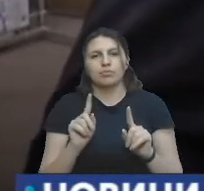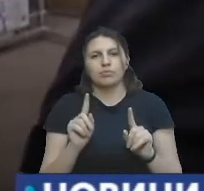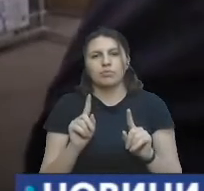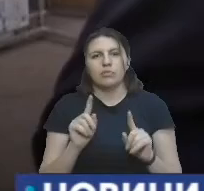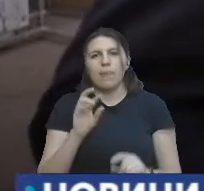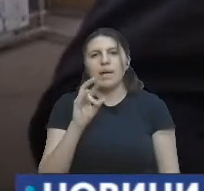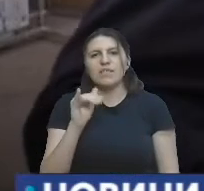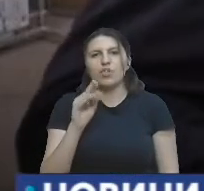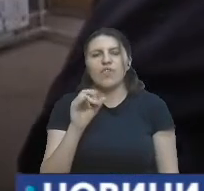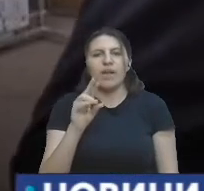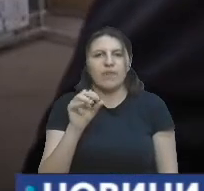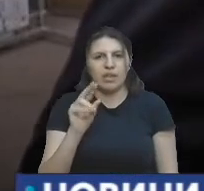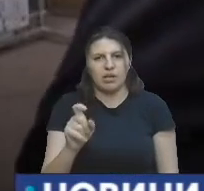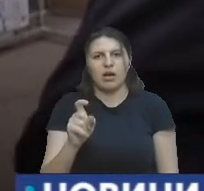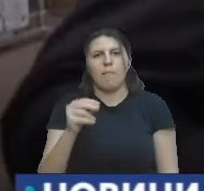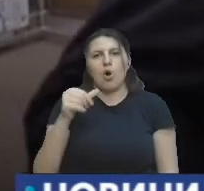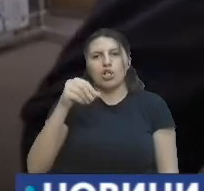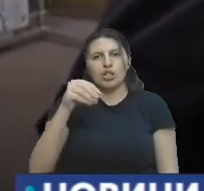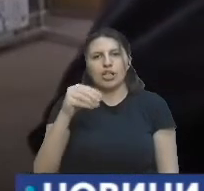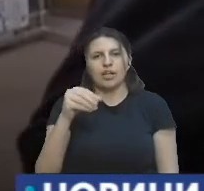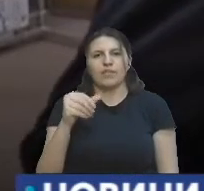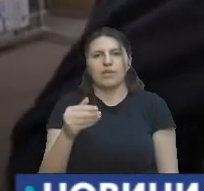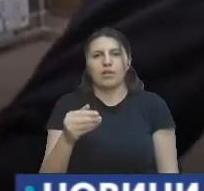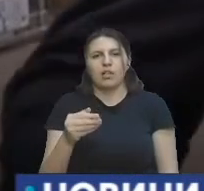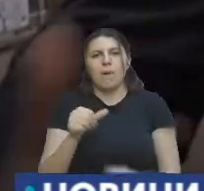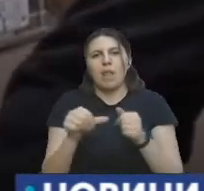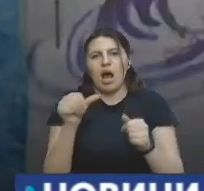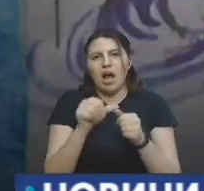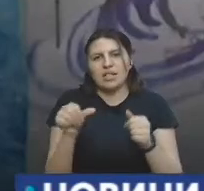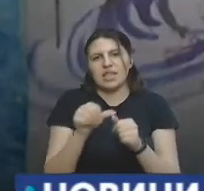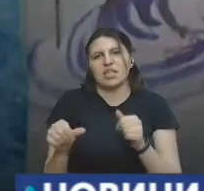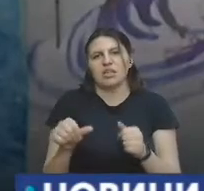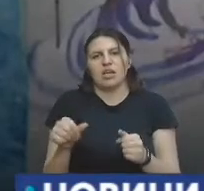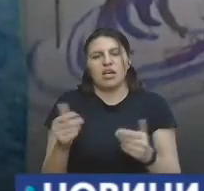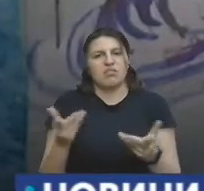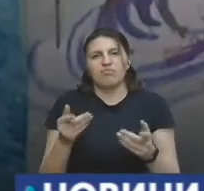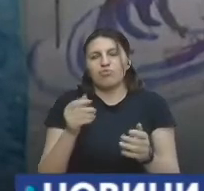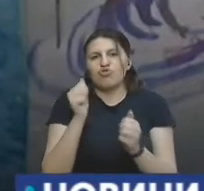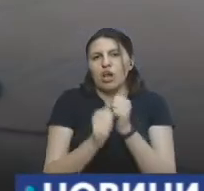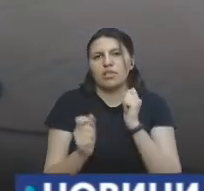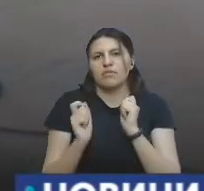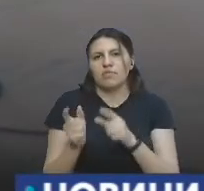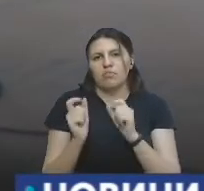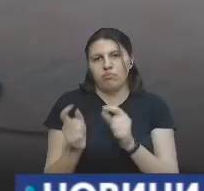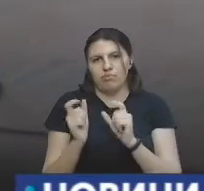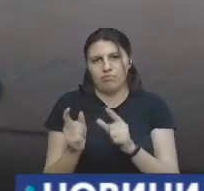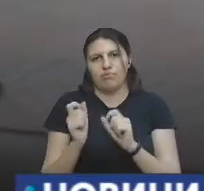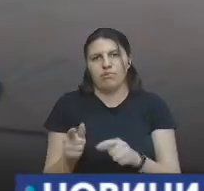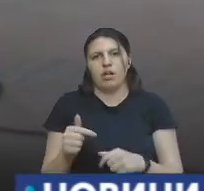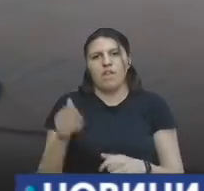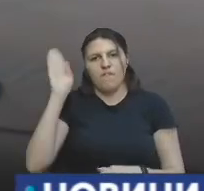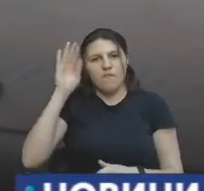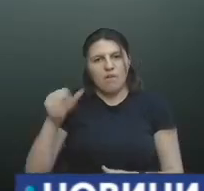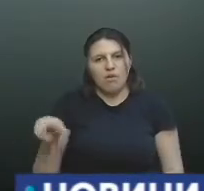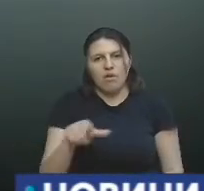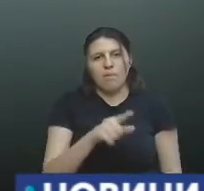безфосфатних порошків і пластифікації. Тобто пластику, який часто викидається на берег річок.